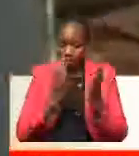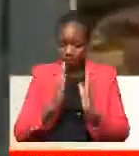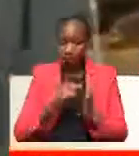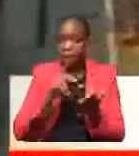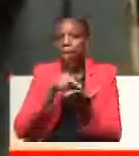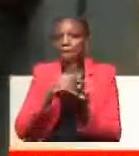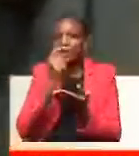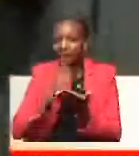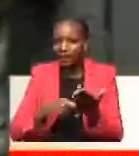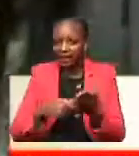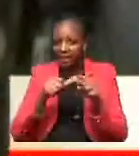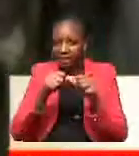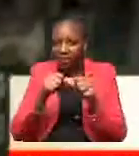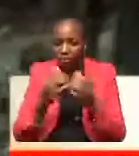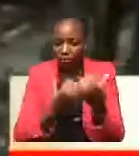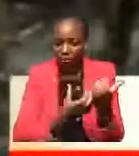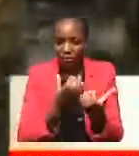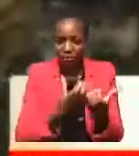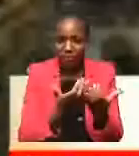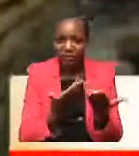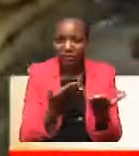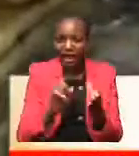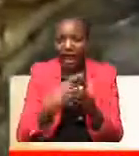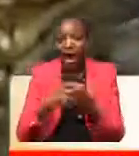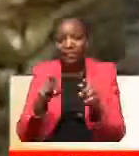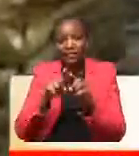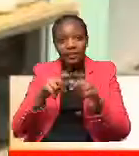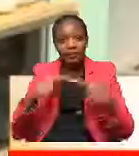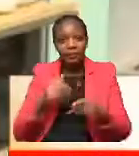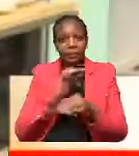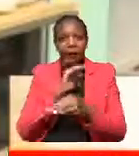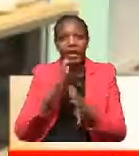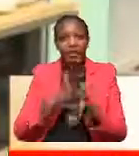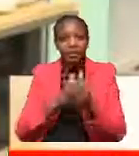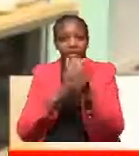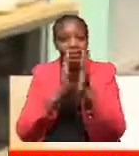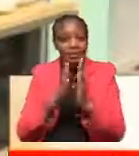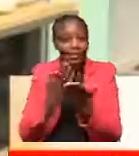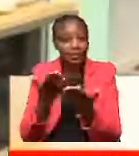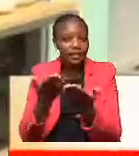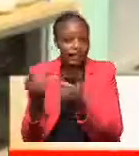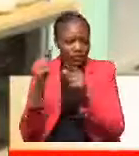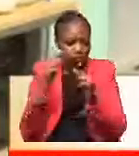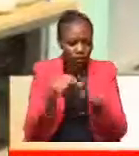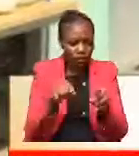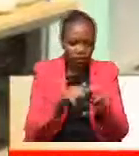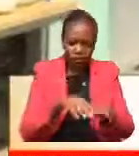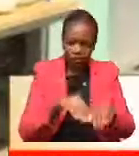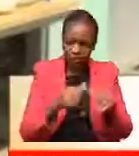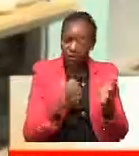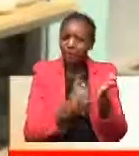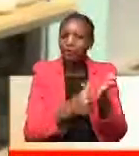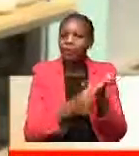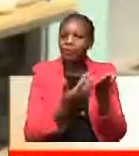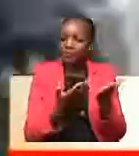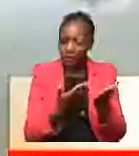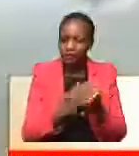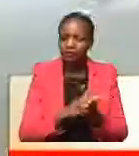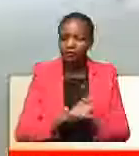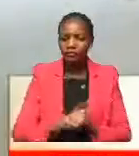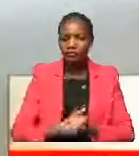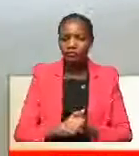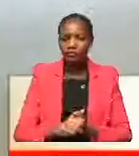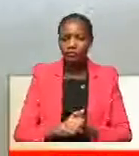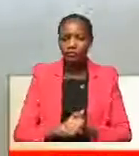ya kuendesha biashara zao, na sasa wanataka viongozi waliowachagua kuingilia kati kuitatua shida hiyo.